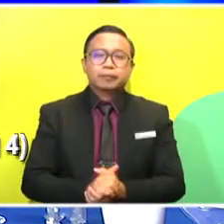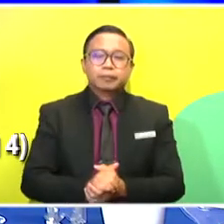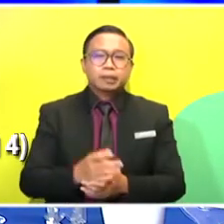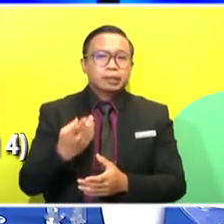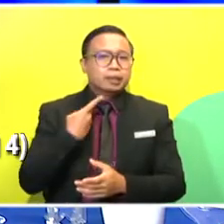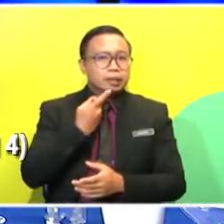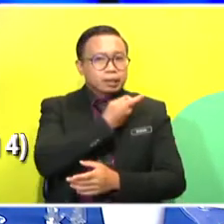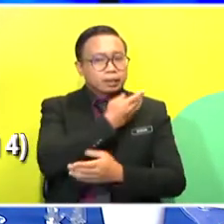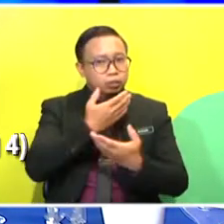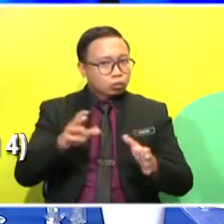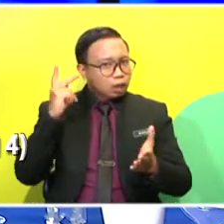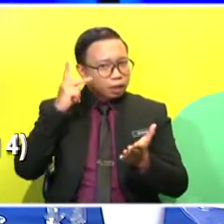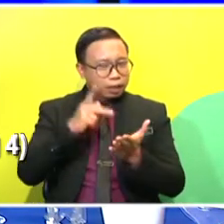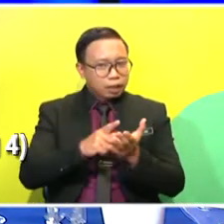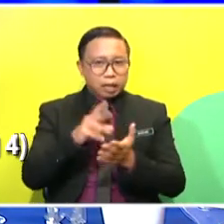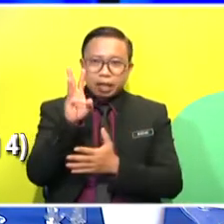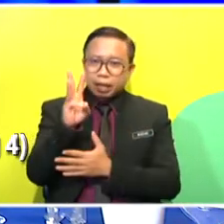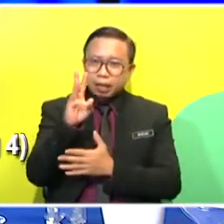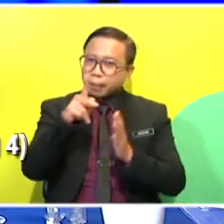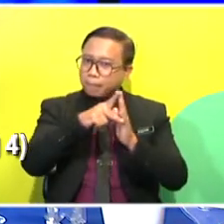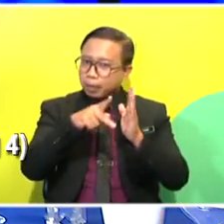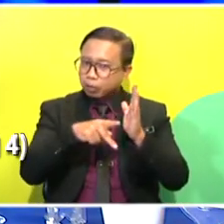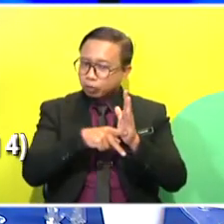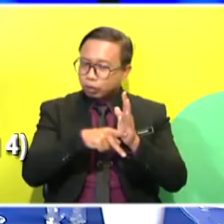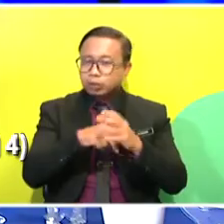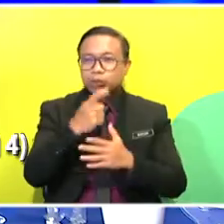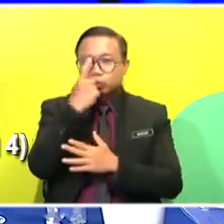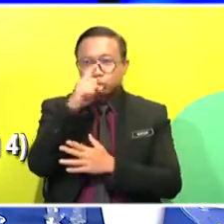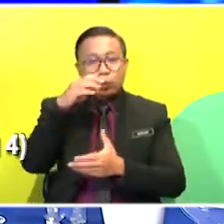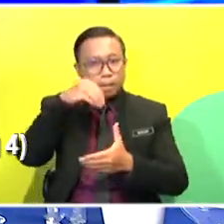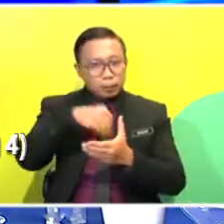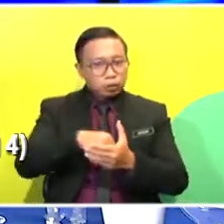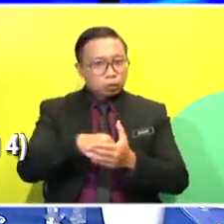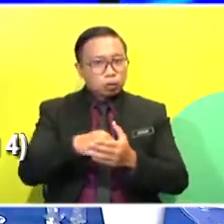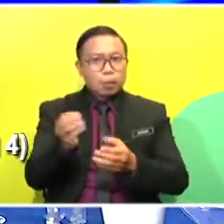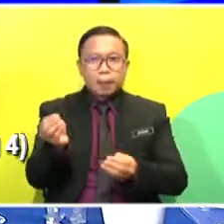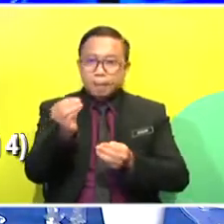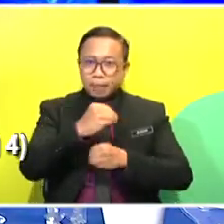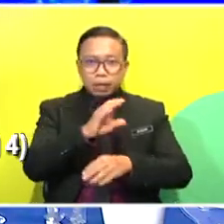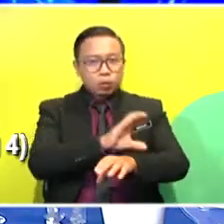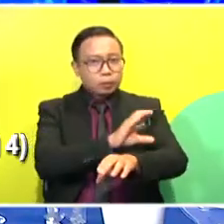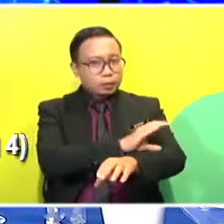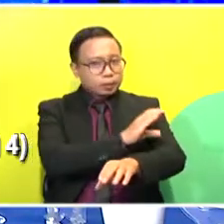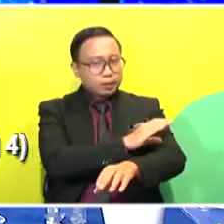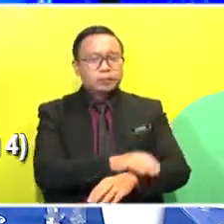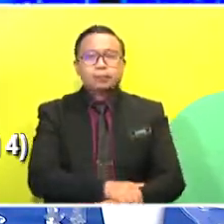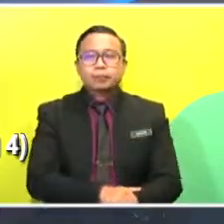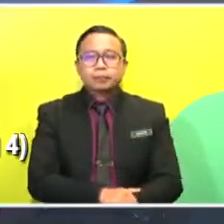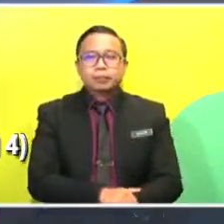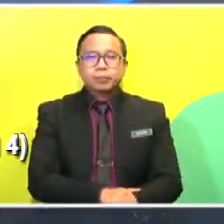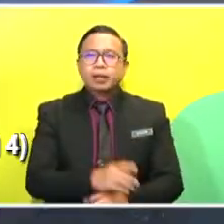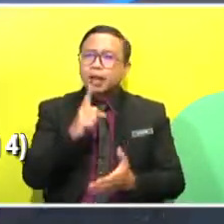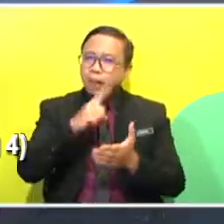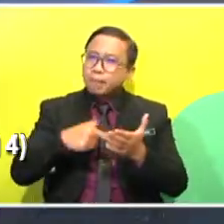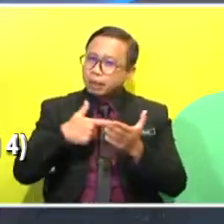kita telah mengenal pasti 6 peraturan untuk masuk ke makmal komputer. Baik cikgu,